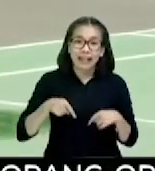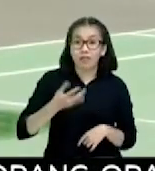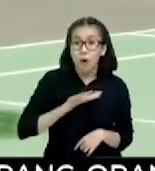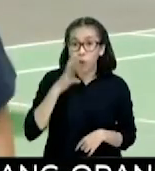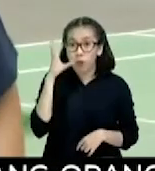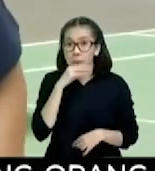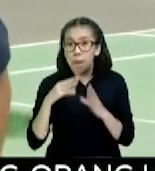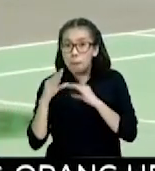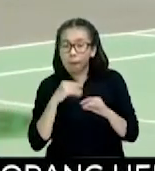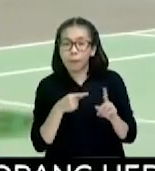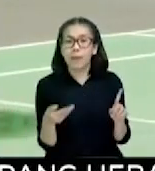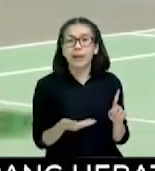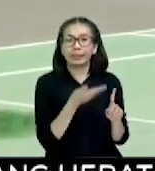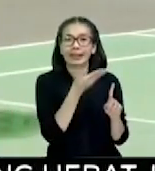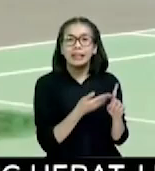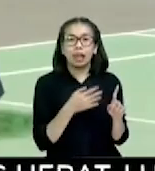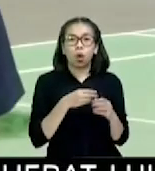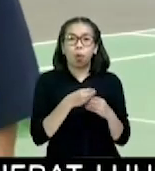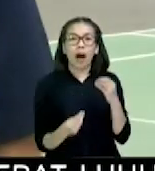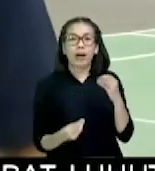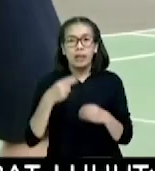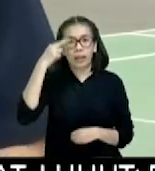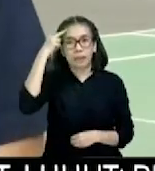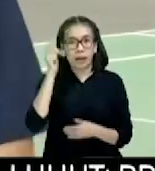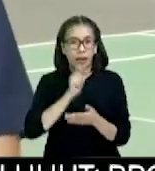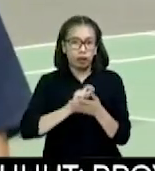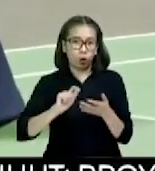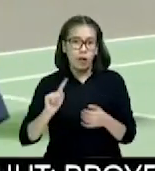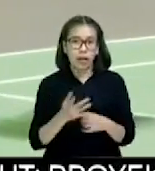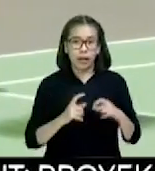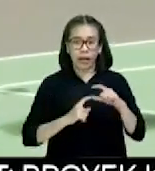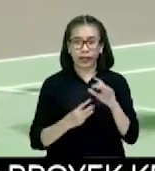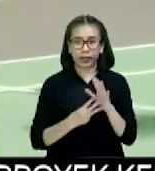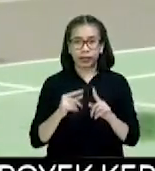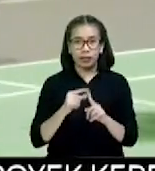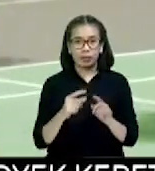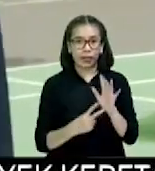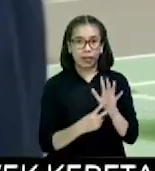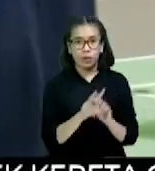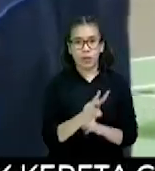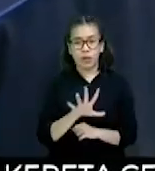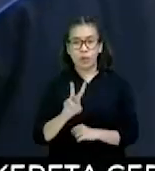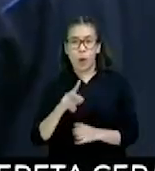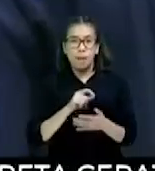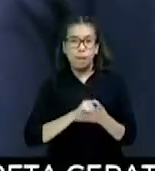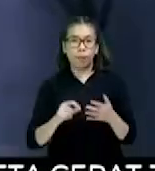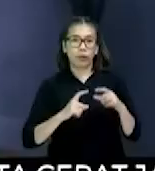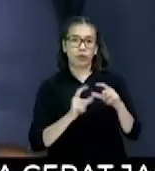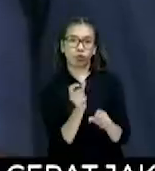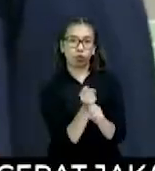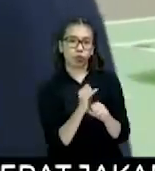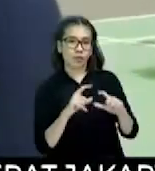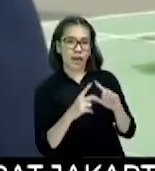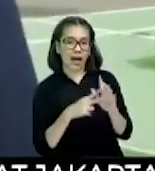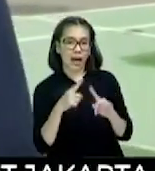saya, Wakil Kepala Sekolah Bidang Kesiswaan dari SMPN Negeri 252 Jakarta Timur, Bapak Sugianto. Halo, selamat siang